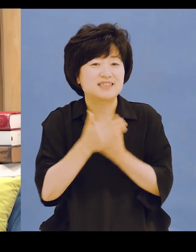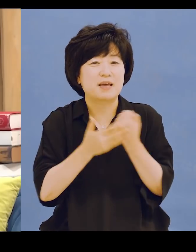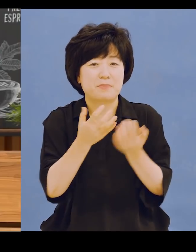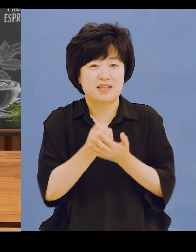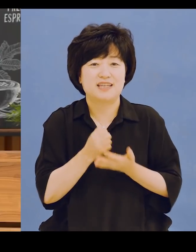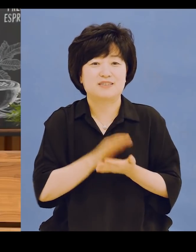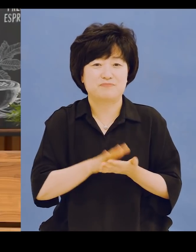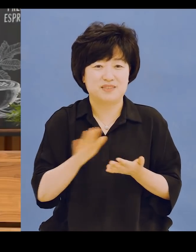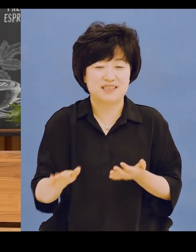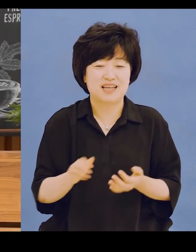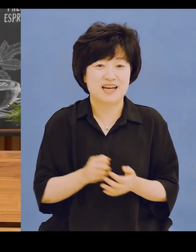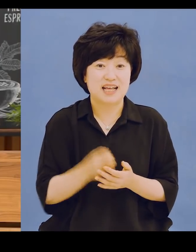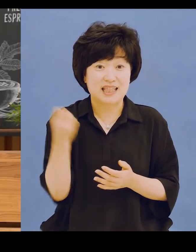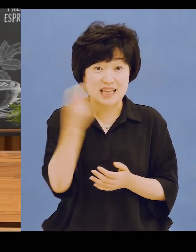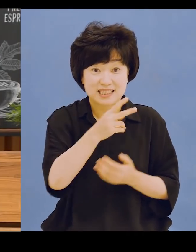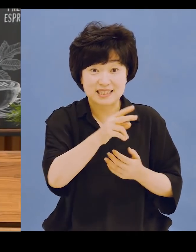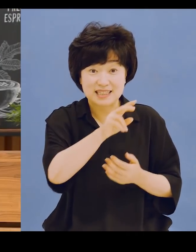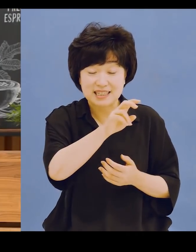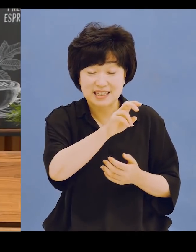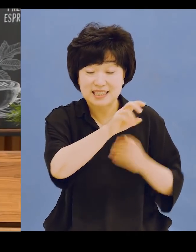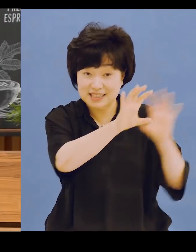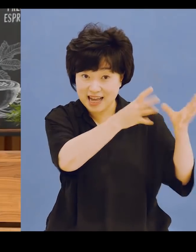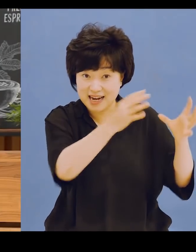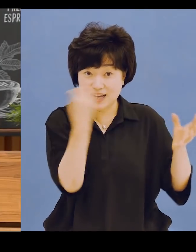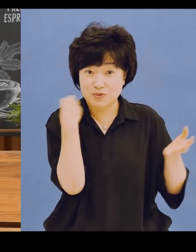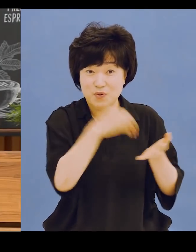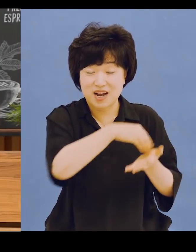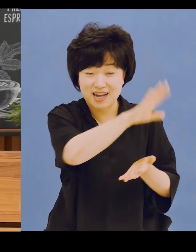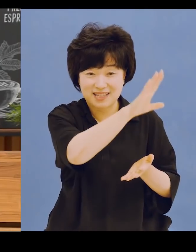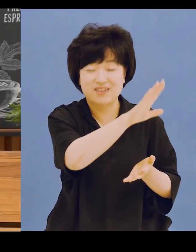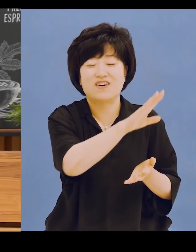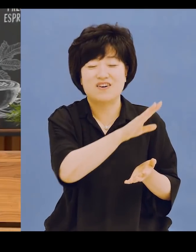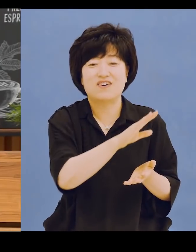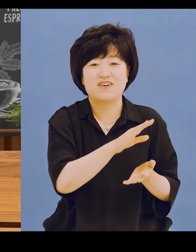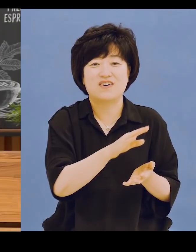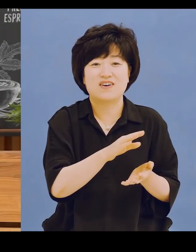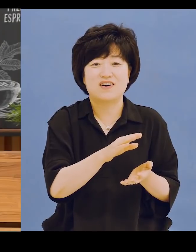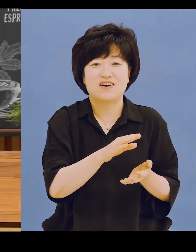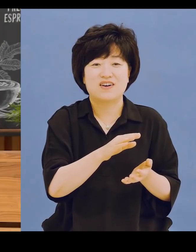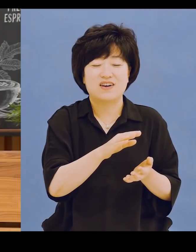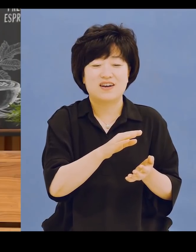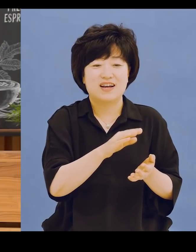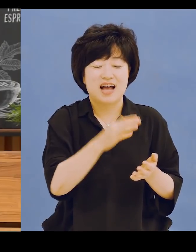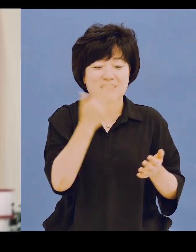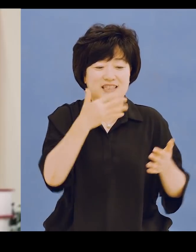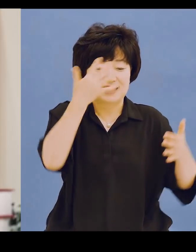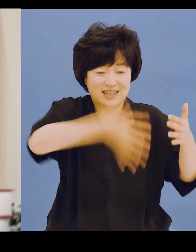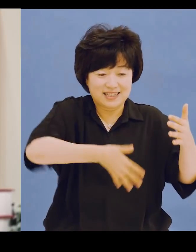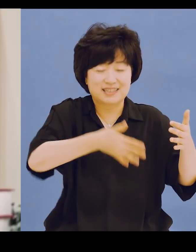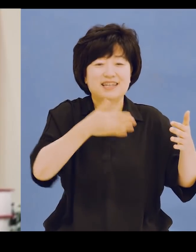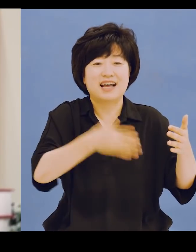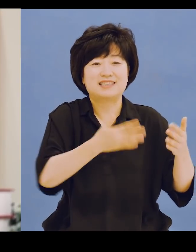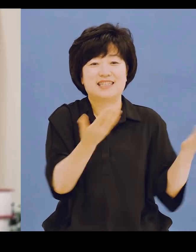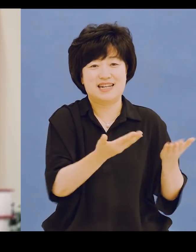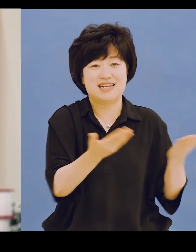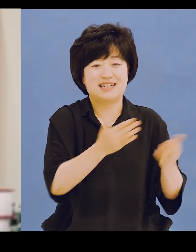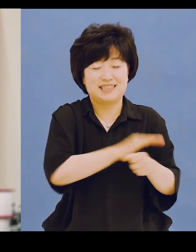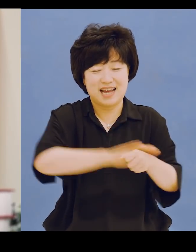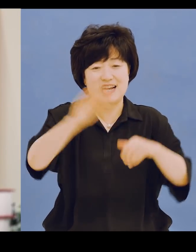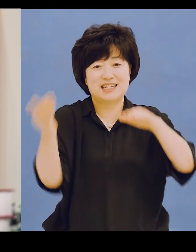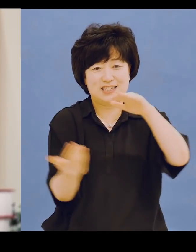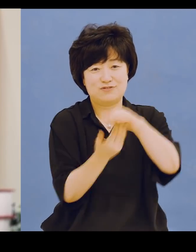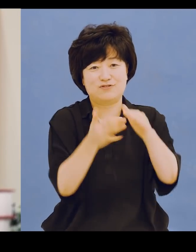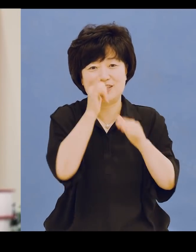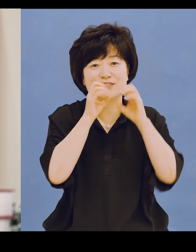성사님 파푸아뉴기니아로 돌아가셔서도 아직 못다한 그 하나님께서 맡기신 임무, 그 미션을 다하는